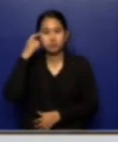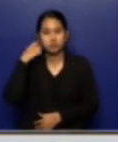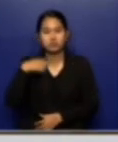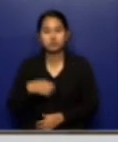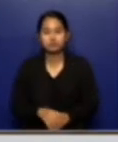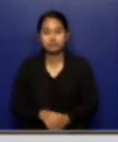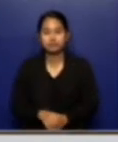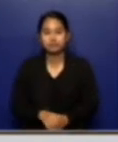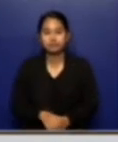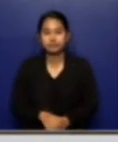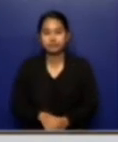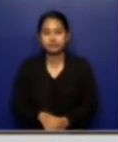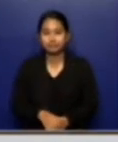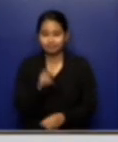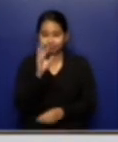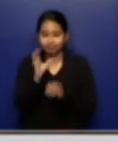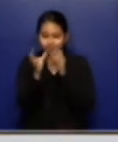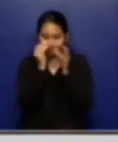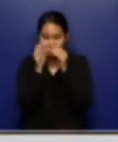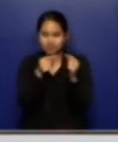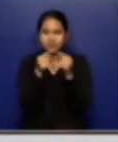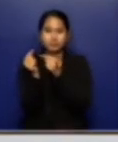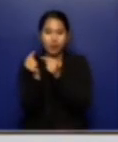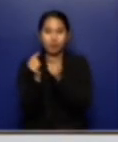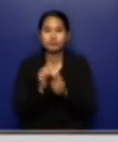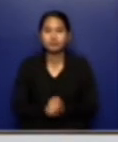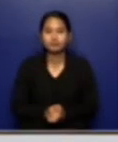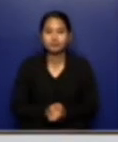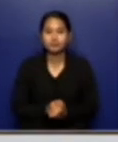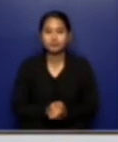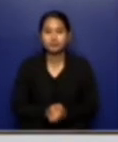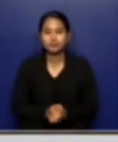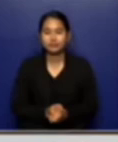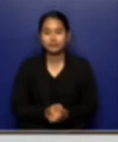ค่อยติดตามกัน